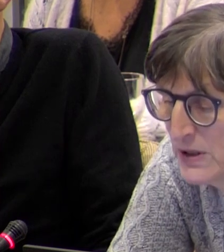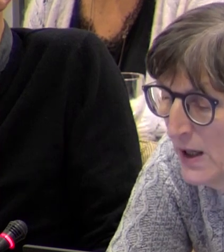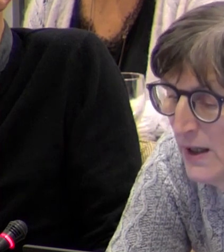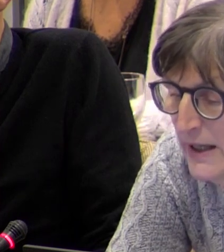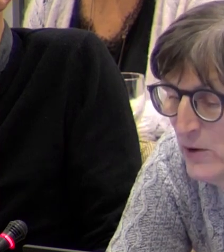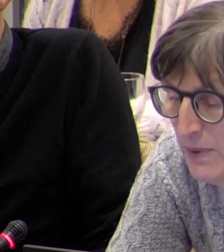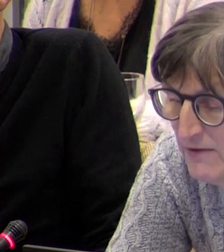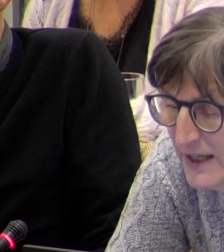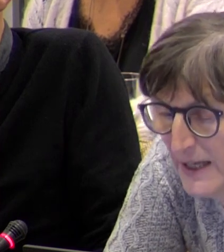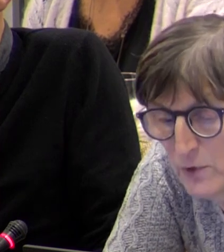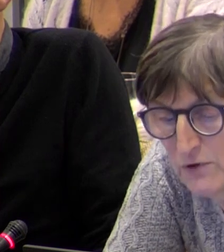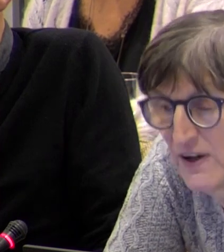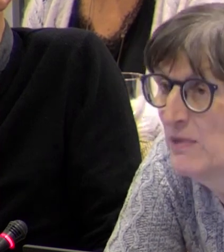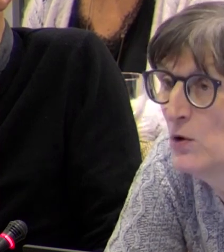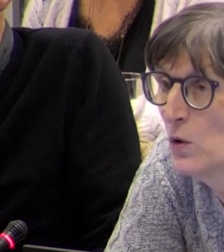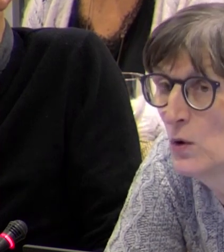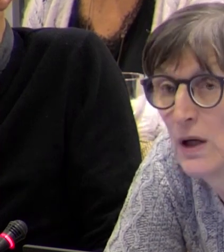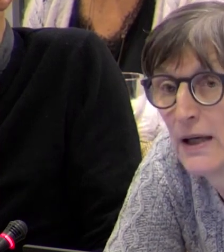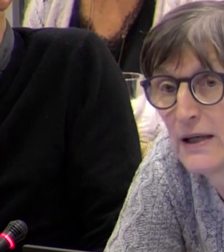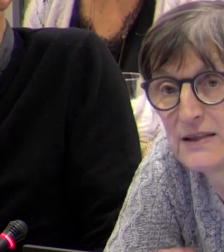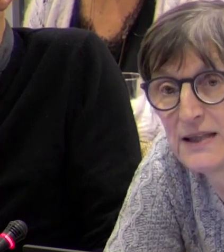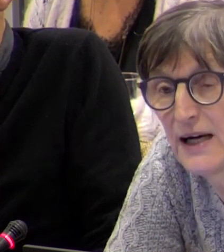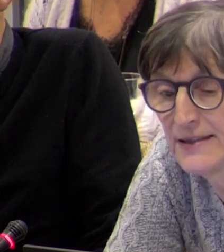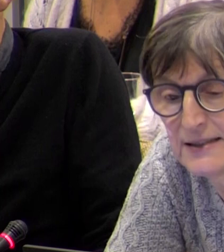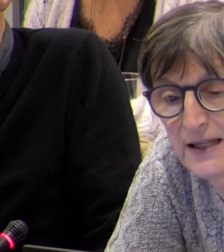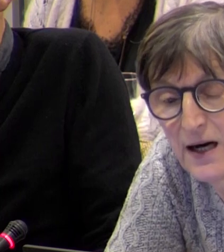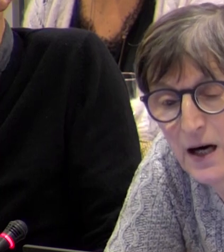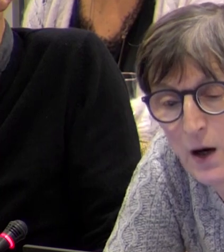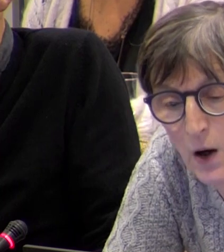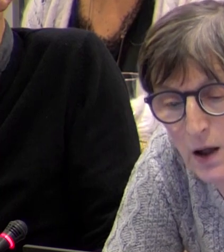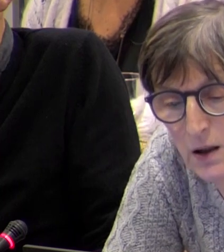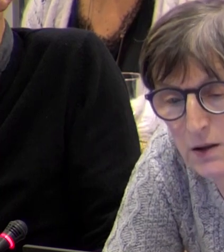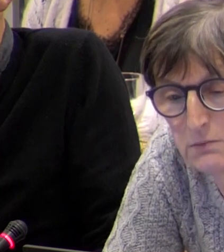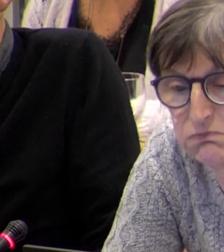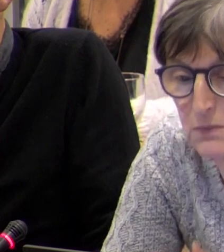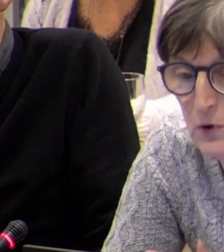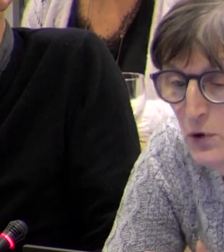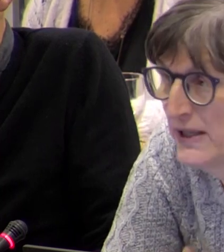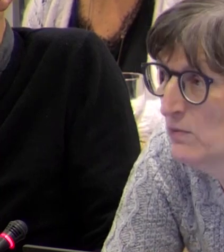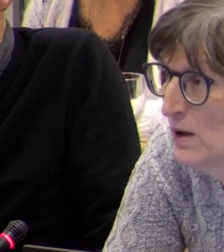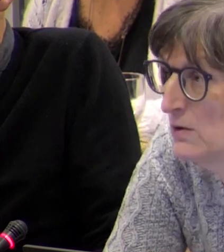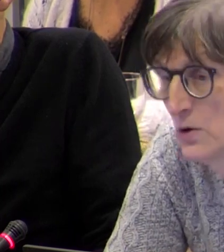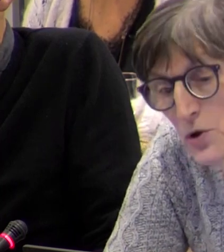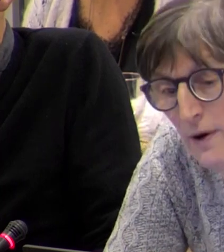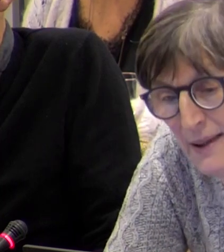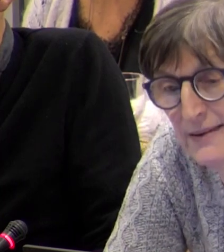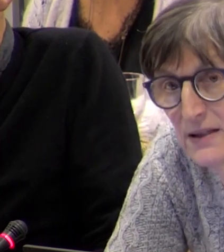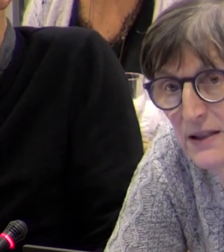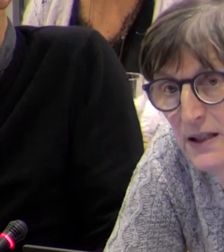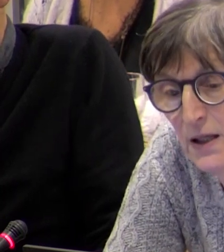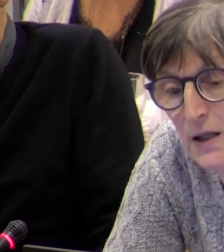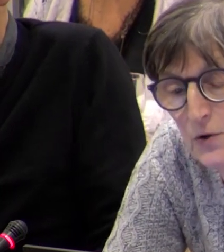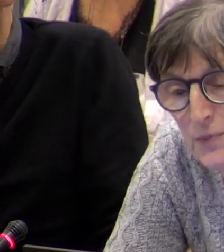plus et une part variable de 20000 euros et cetera et cetera honnêtement je vois pas